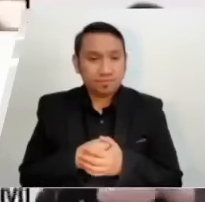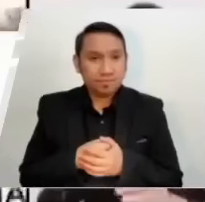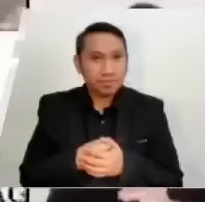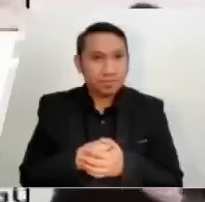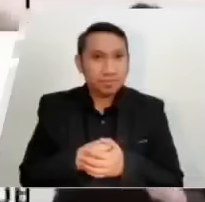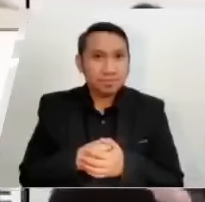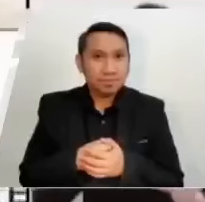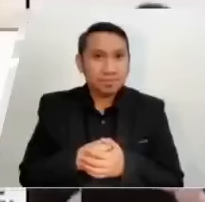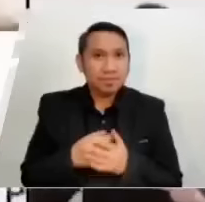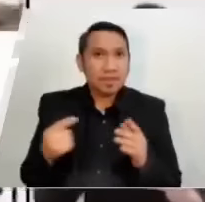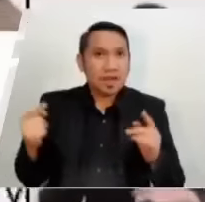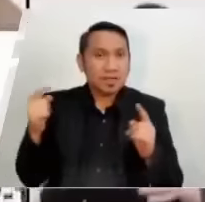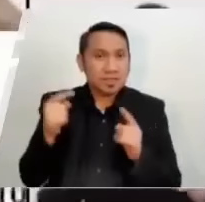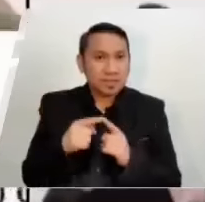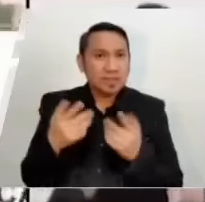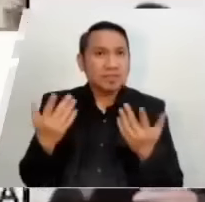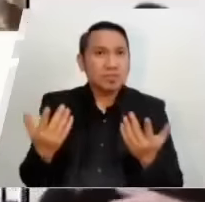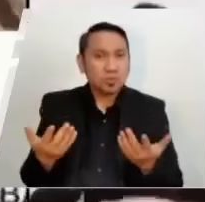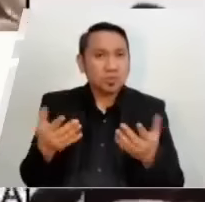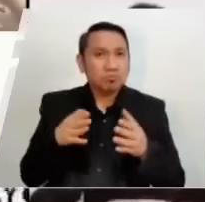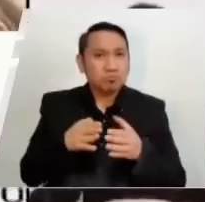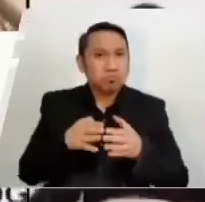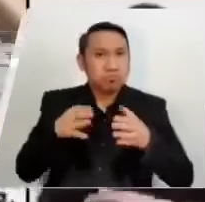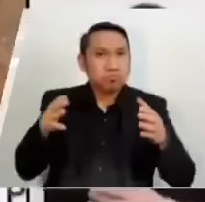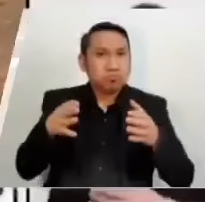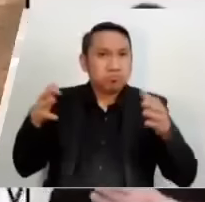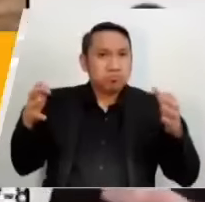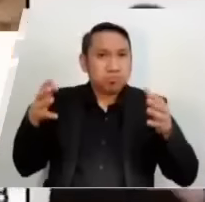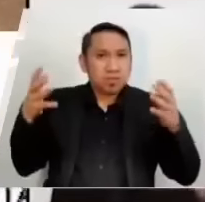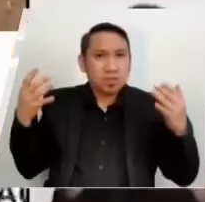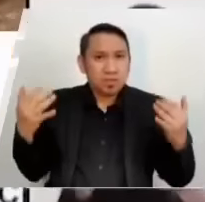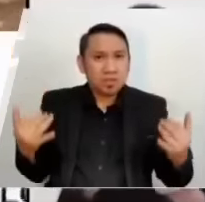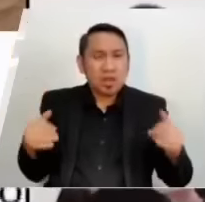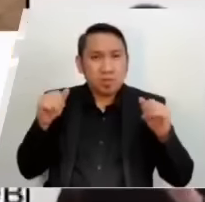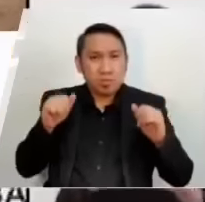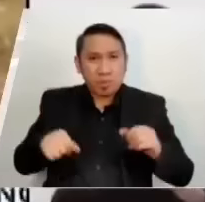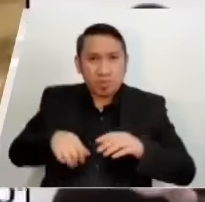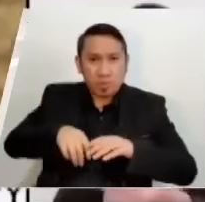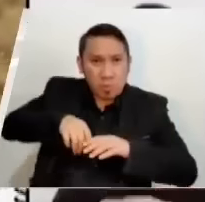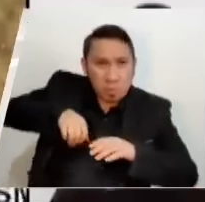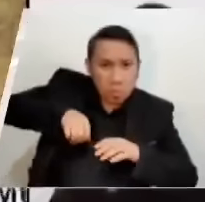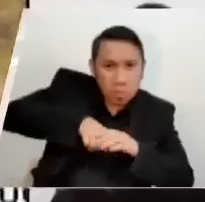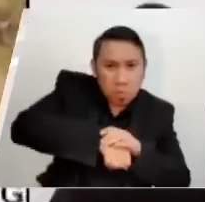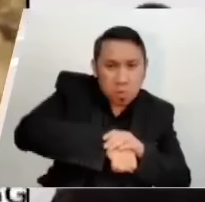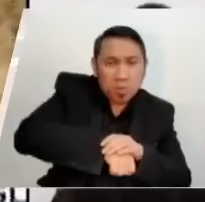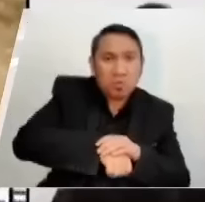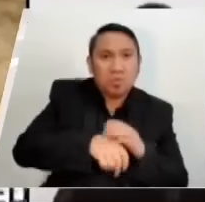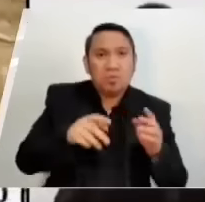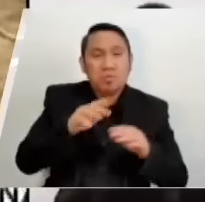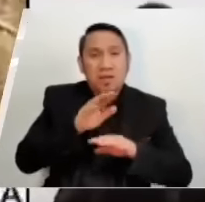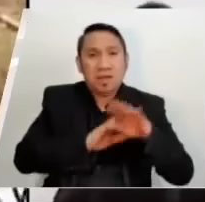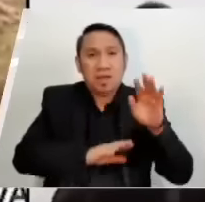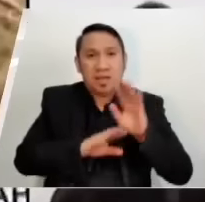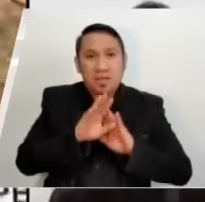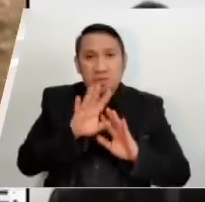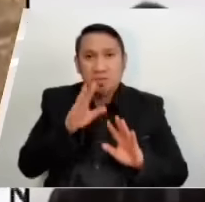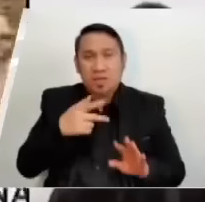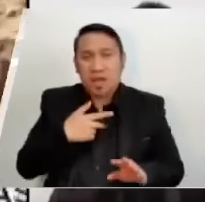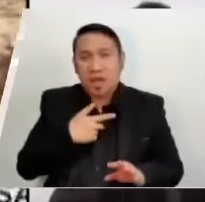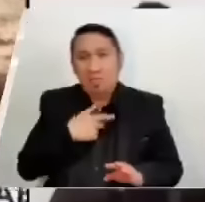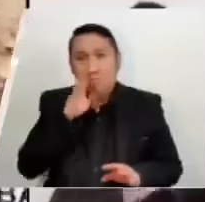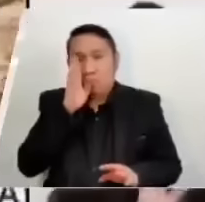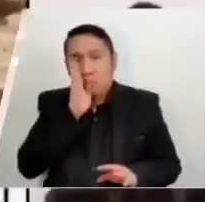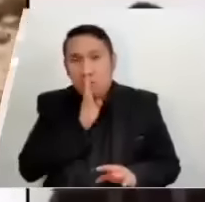sa lumaki, ayun talagang pwede mong isasok yung kamay mo, talagang sit sa butas, ganun kalaki ang bitak sa palayan. yung